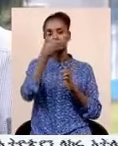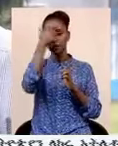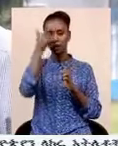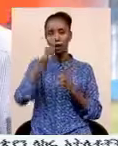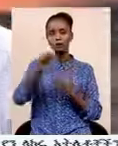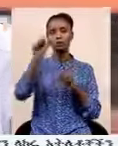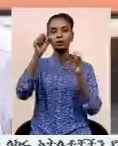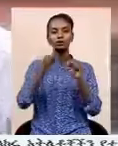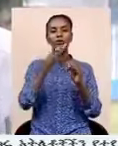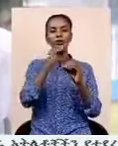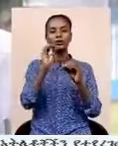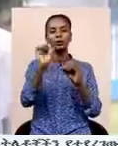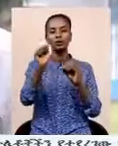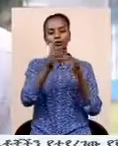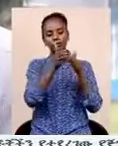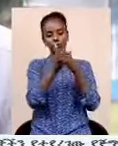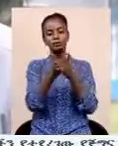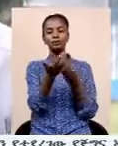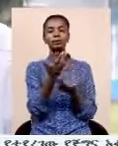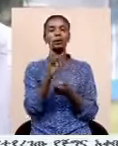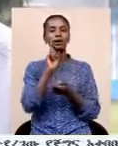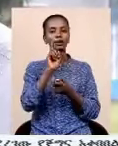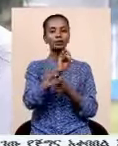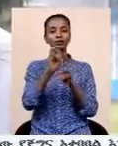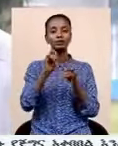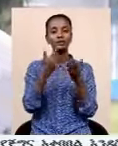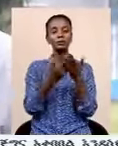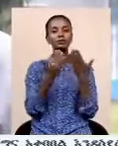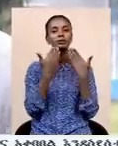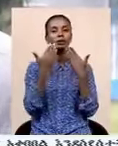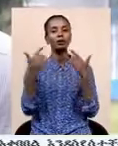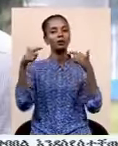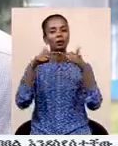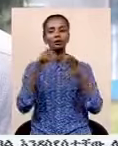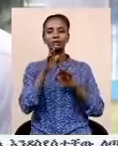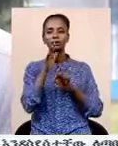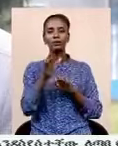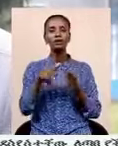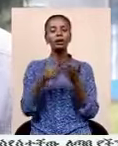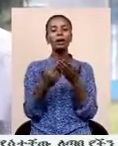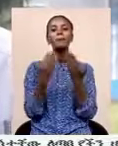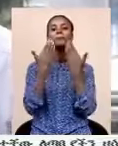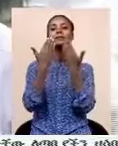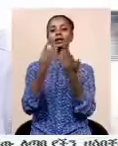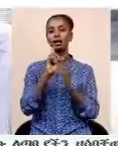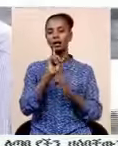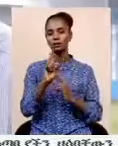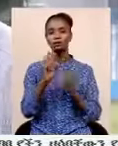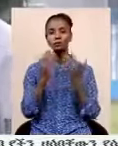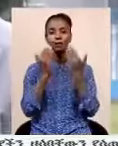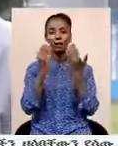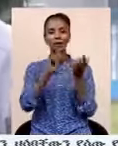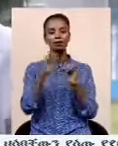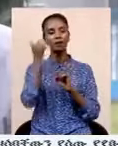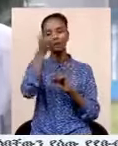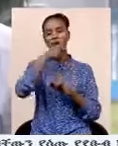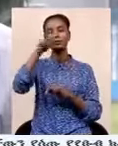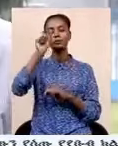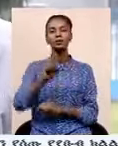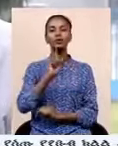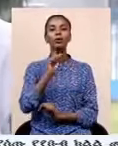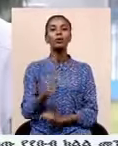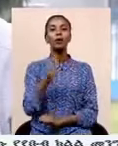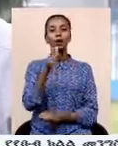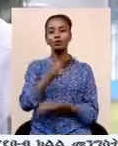የቻለ ፕሮቪዥኑ ራሱ የሚመራህ ነው እንጂ ከዚህ ከምስጋና ጋር የሚያገናኘው አይደለም። ይሄ ምስጋና ነው። ምስጋና ደግሞ ለማን ነው የሚገባው ነው?